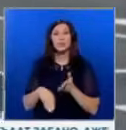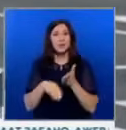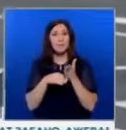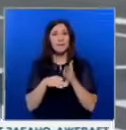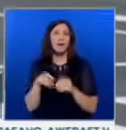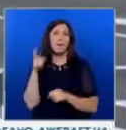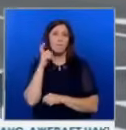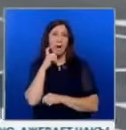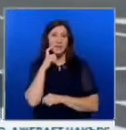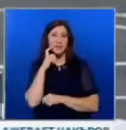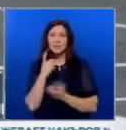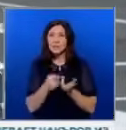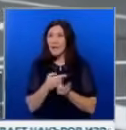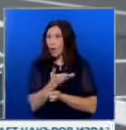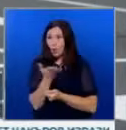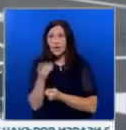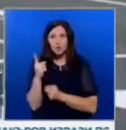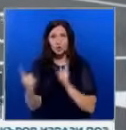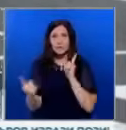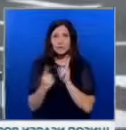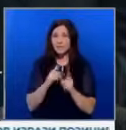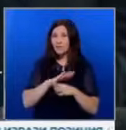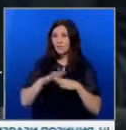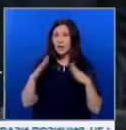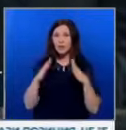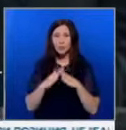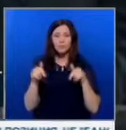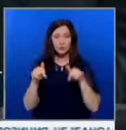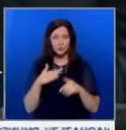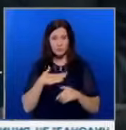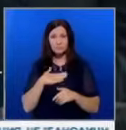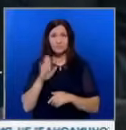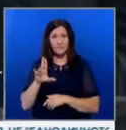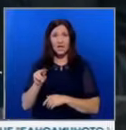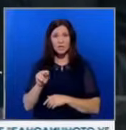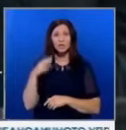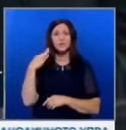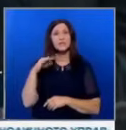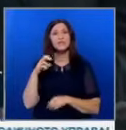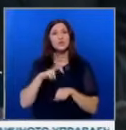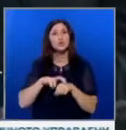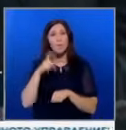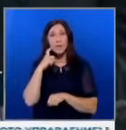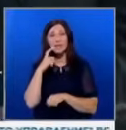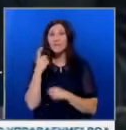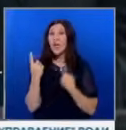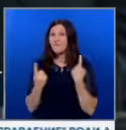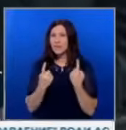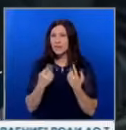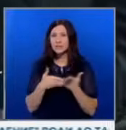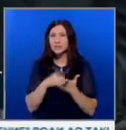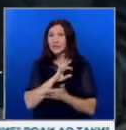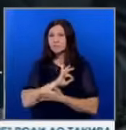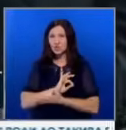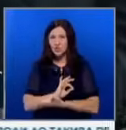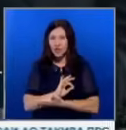Джо Байден. С някой от тях той се срещна в Белия дом. Тук съм, за да ви кажа, че президентът Джо Байден е в играта, за да я